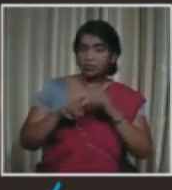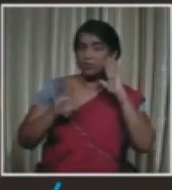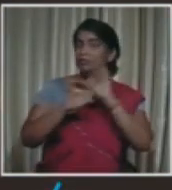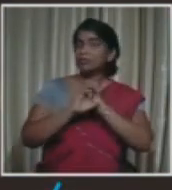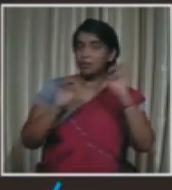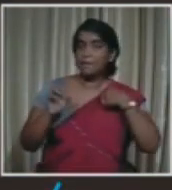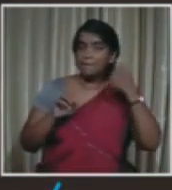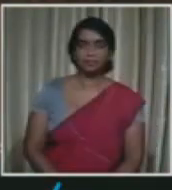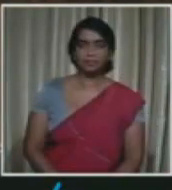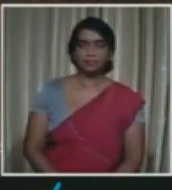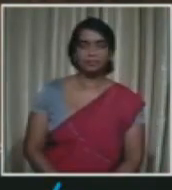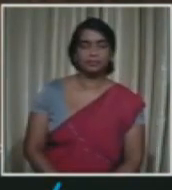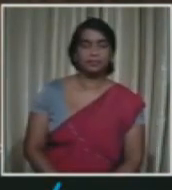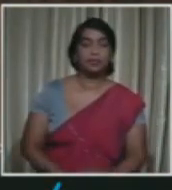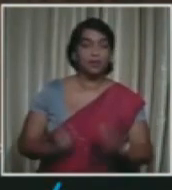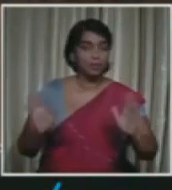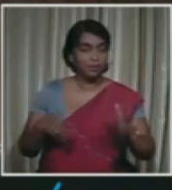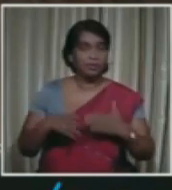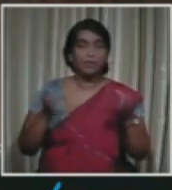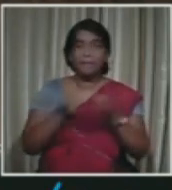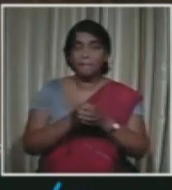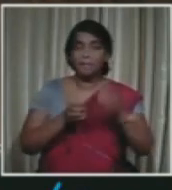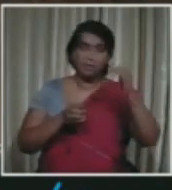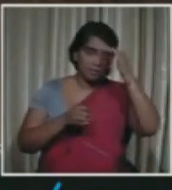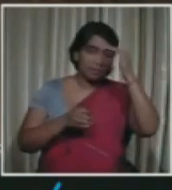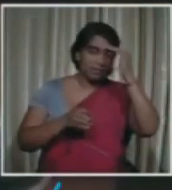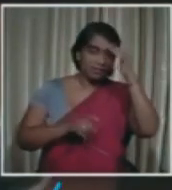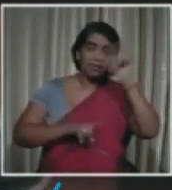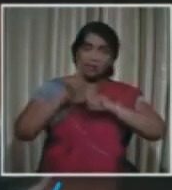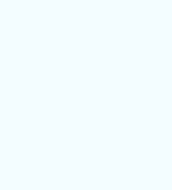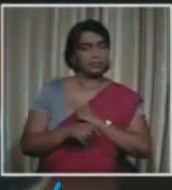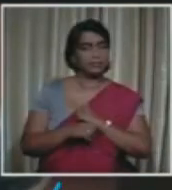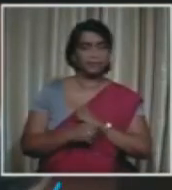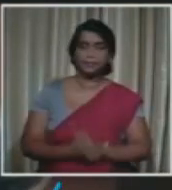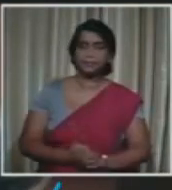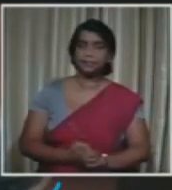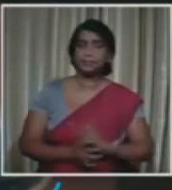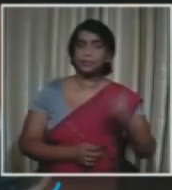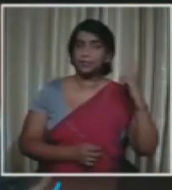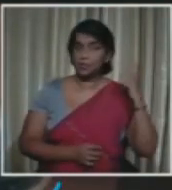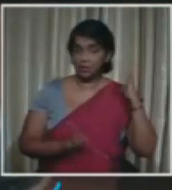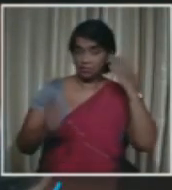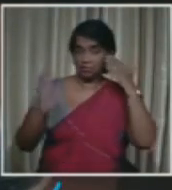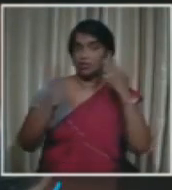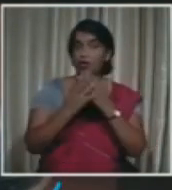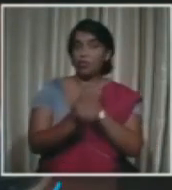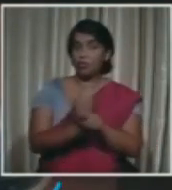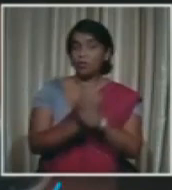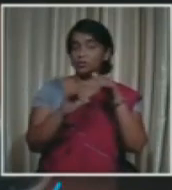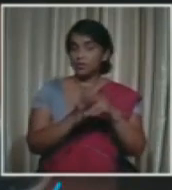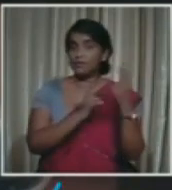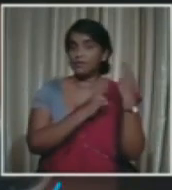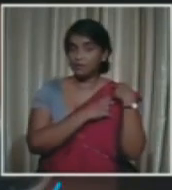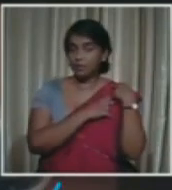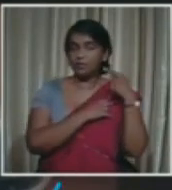කරන්න බලාපොරොත්තු වෙනවා. තව දුරටත් පක්ෂ නායක රැස්වීම තියලා අපි කාලය ගන්න අවශ්‍ය නැහැ. ආරක්ෂක ශිෂ්ටය පොලිස් ශිෂ්ටය බහර